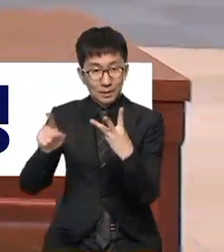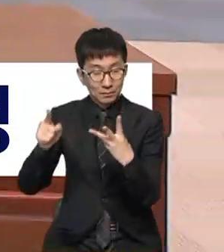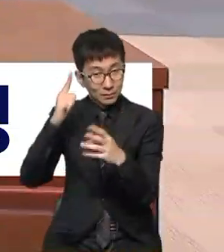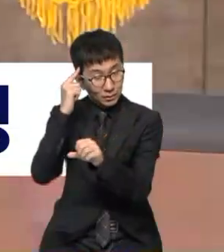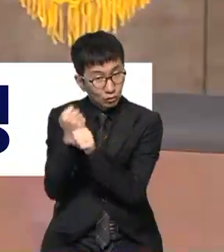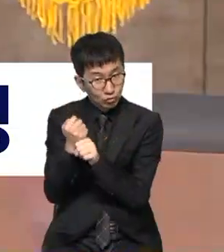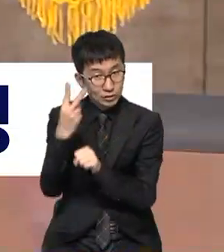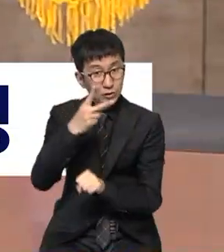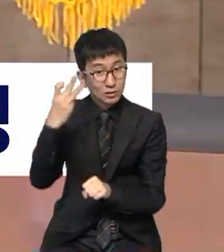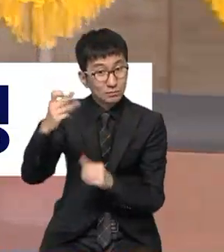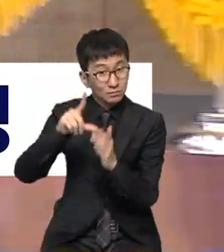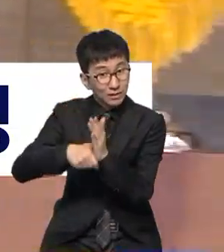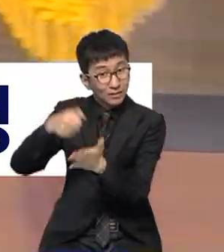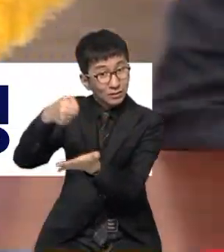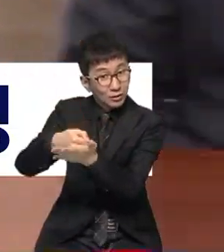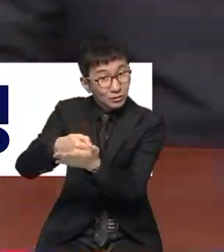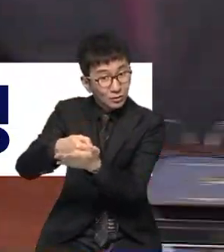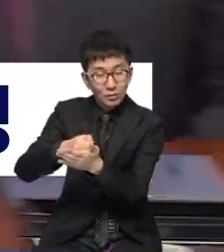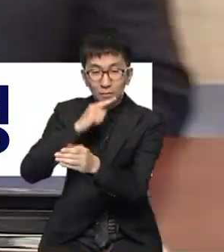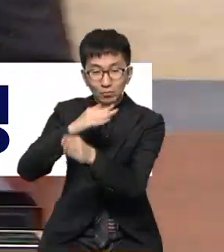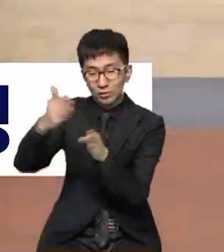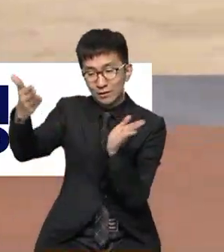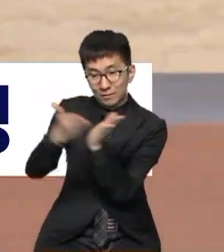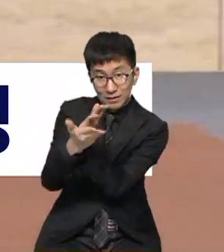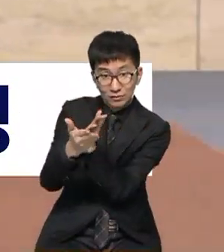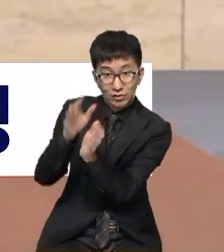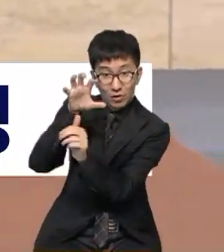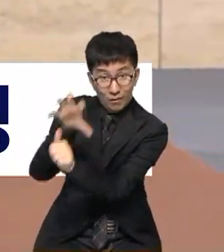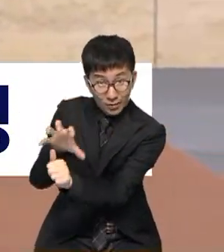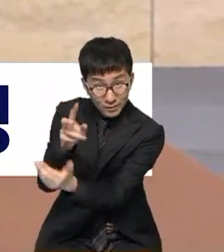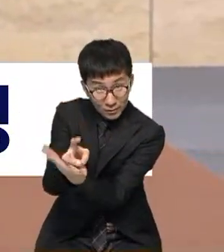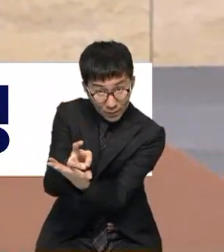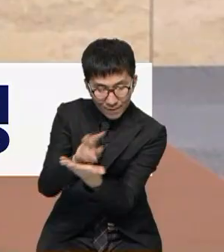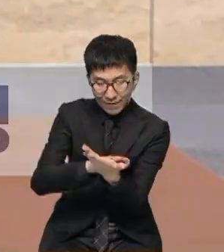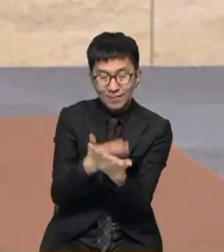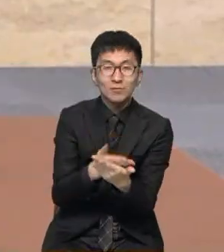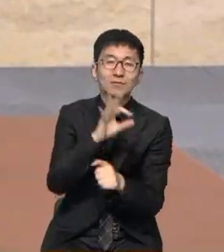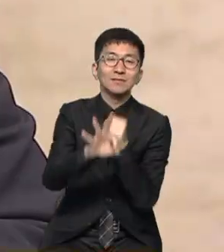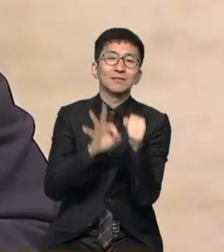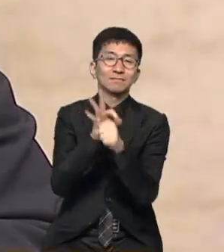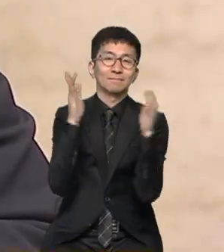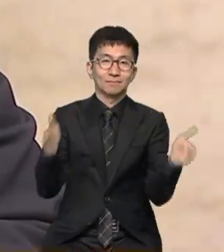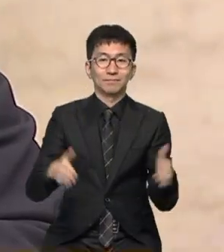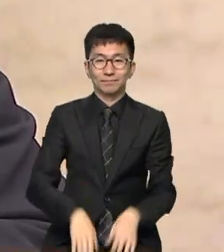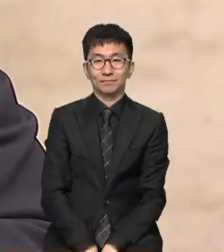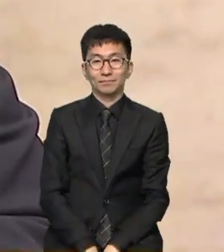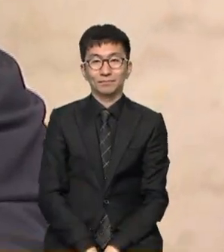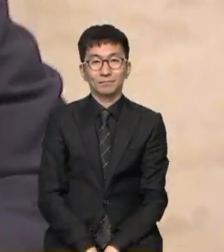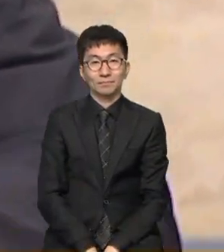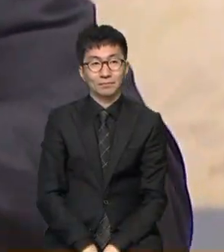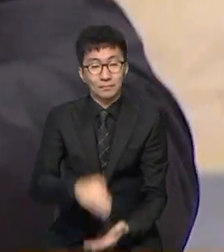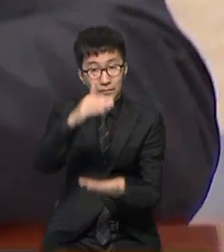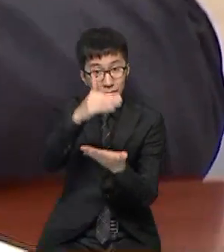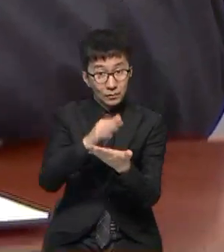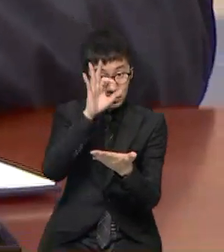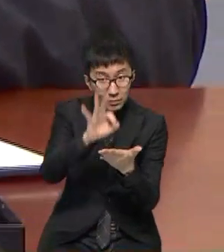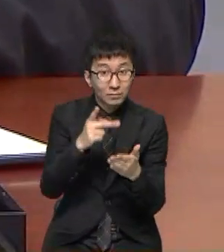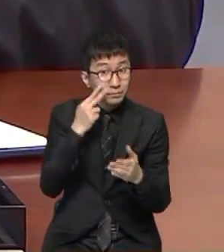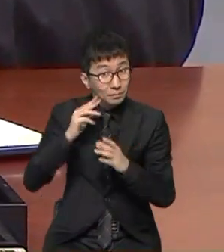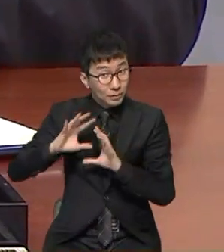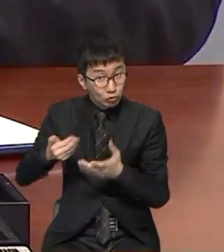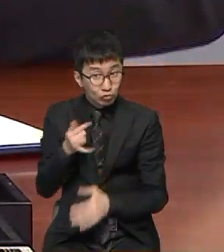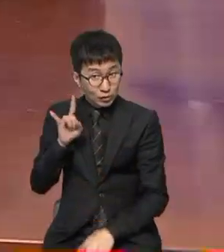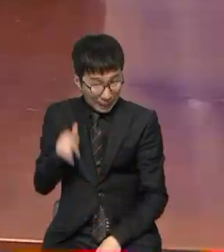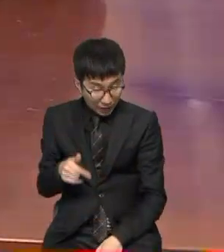2013년에 수립한 대북 맞춤형 억제 전략을 10년 만에 개정했습니다. 새 억제 전략엔 미국의